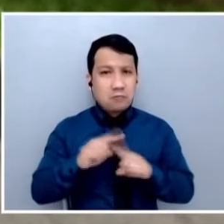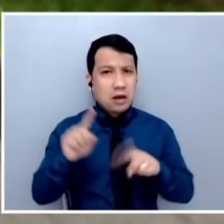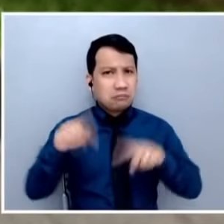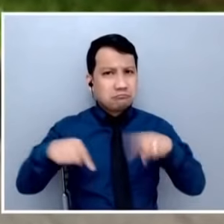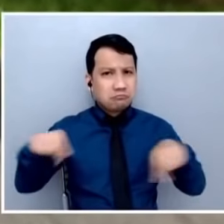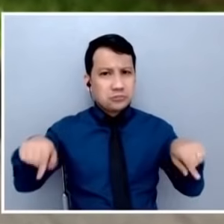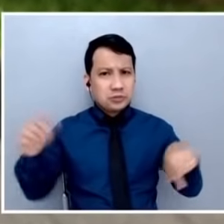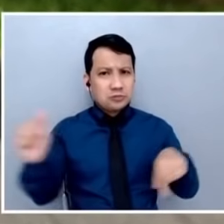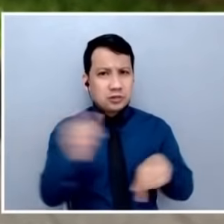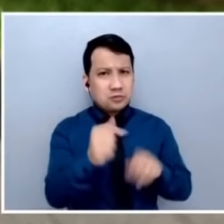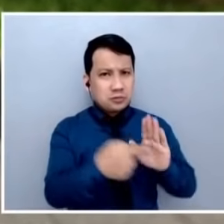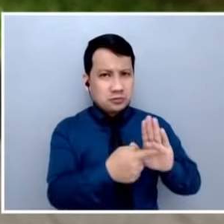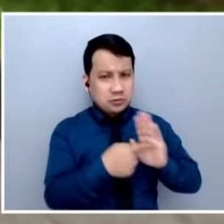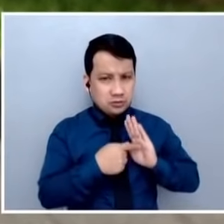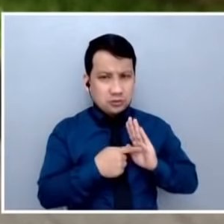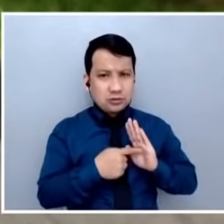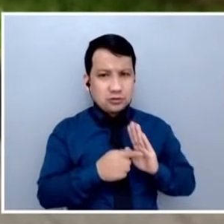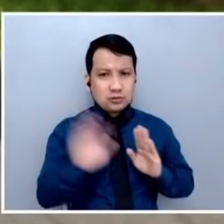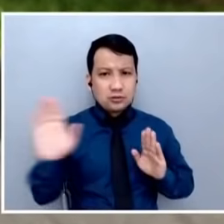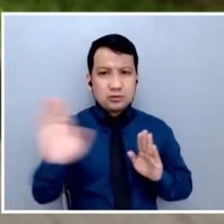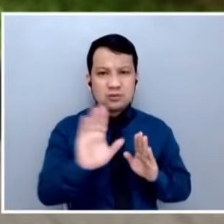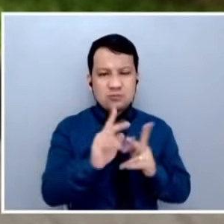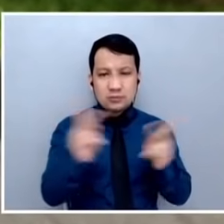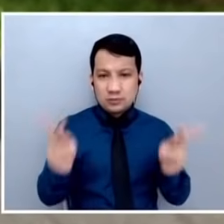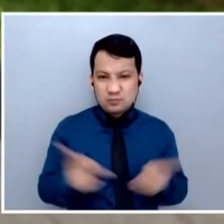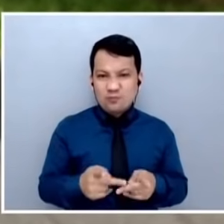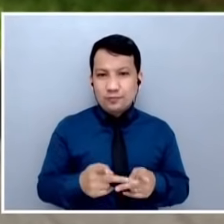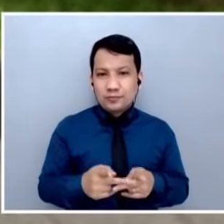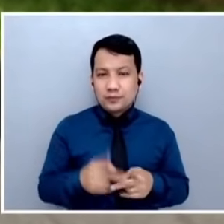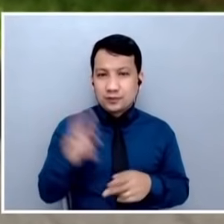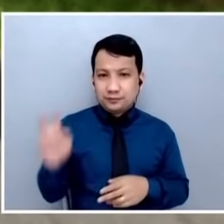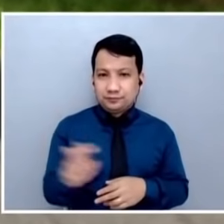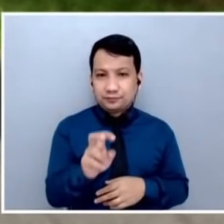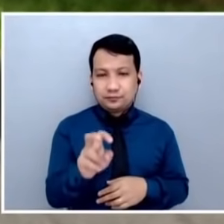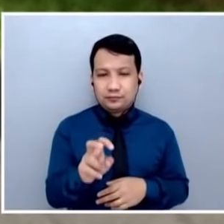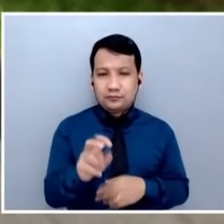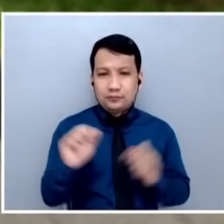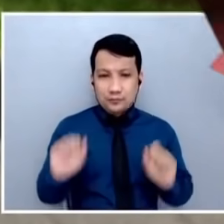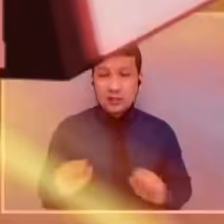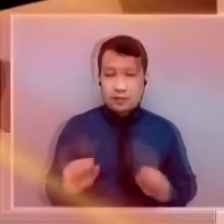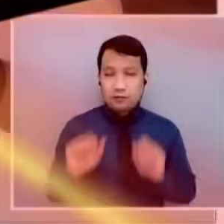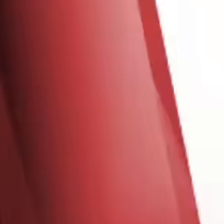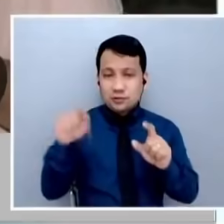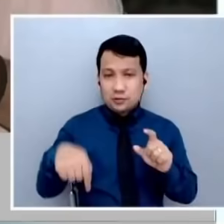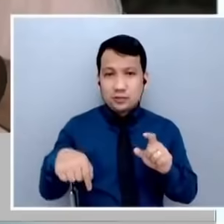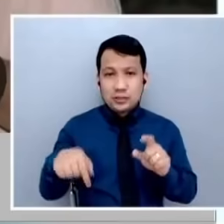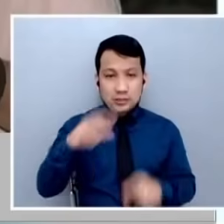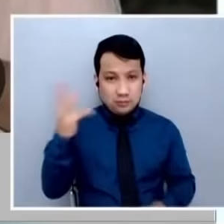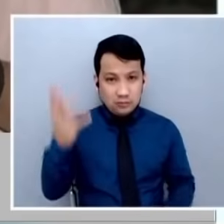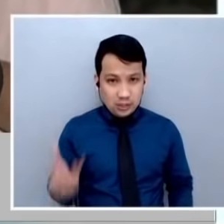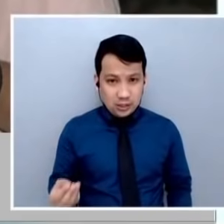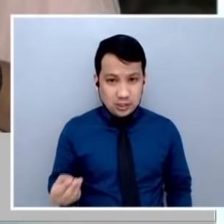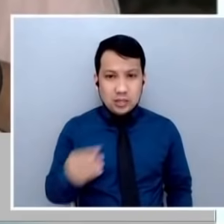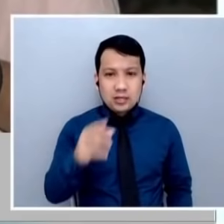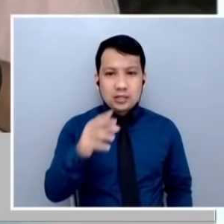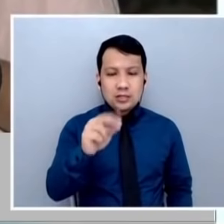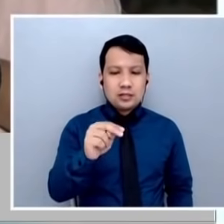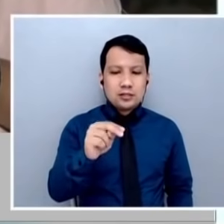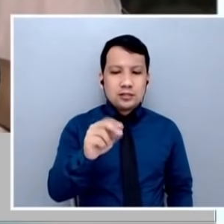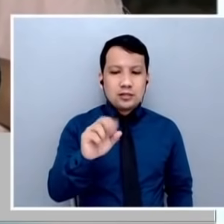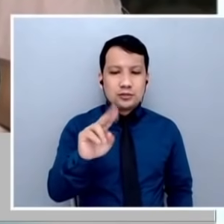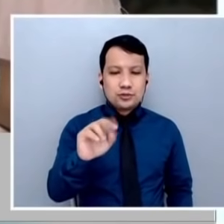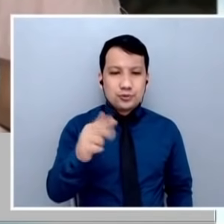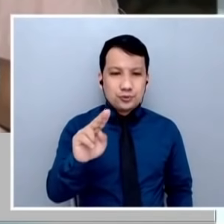ang requirement ng bawat lugar para sa mga turista. At live mula na Sugbu, Batangas, nagpapatrol